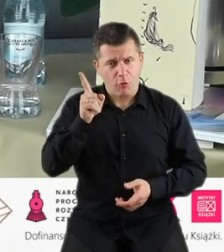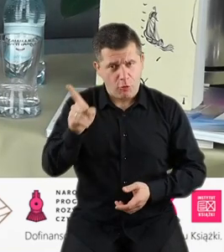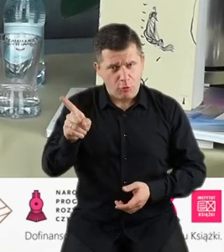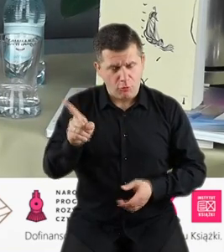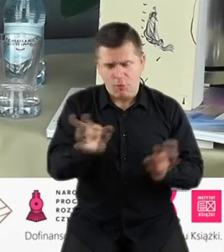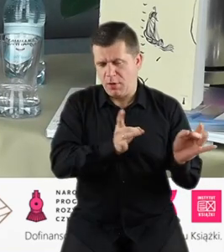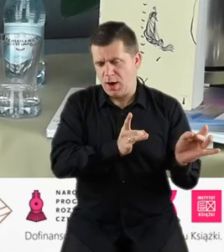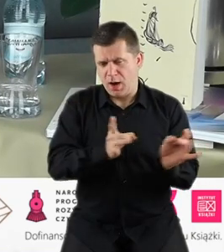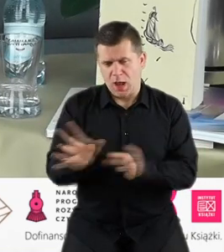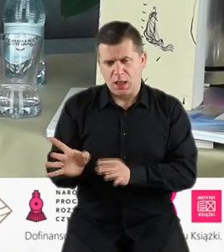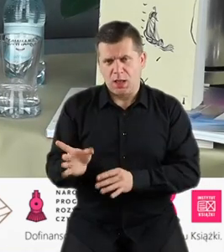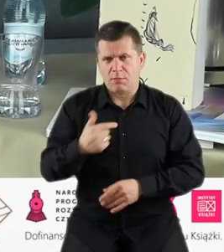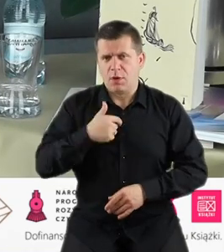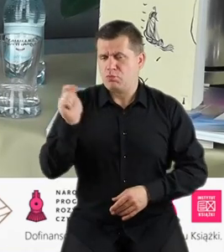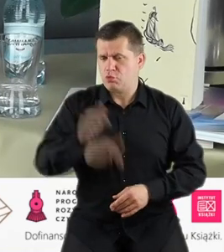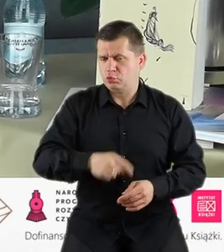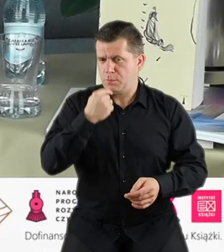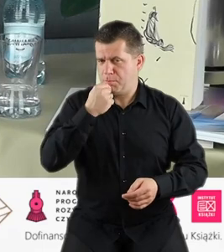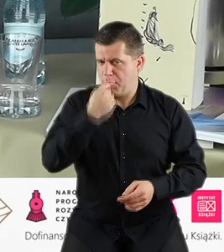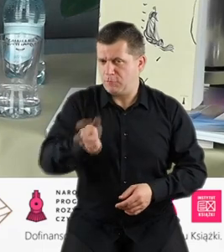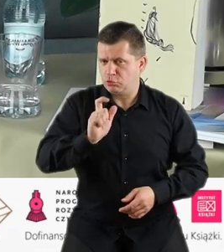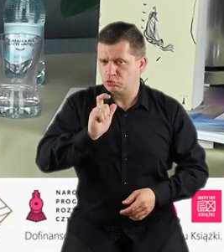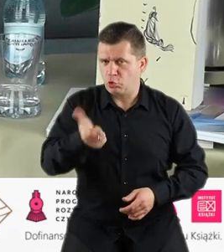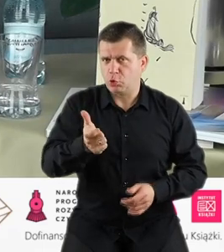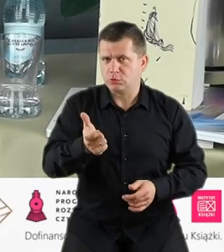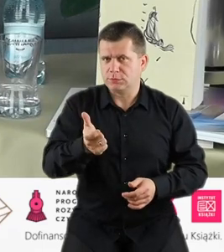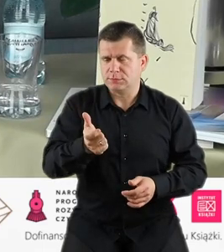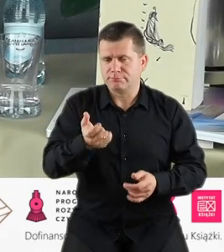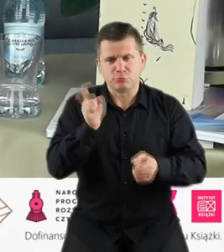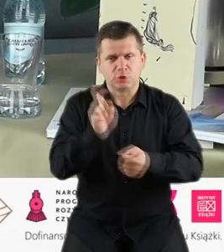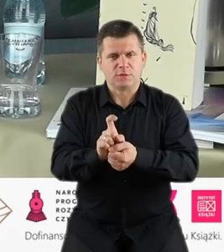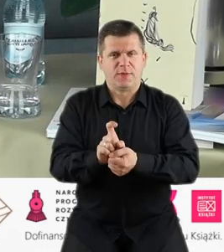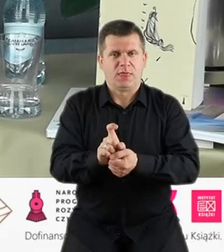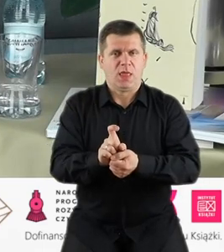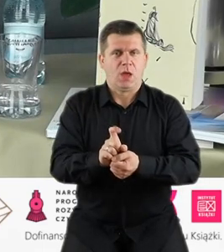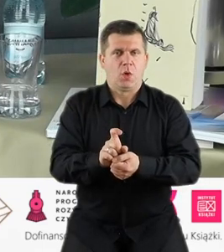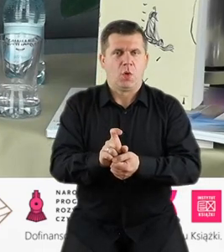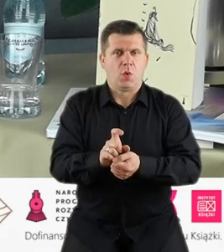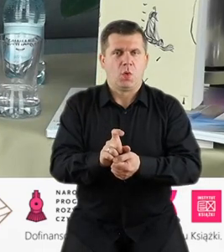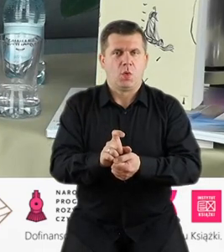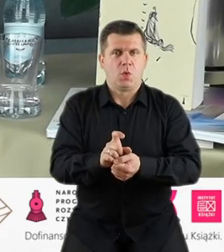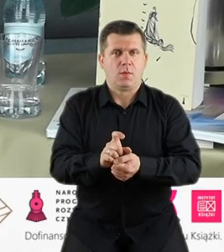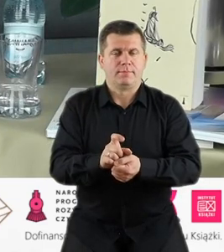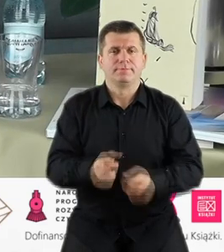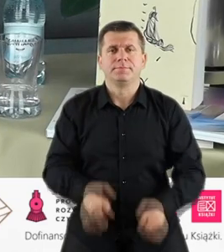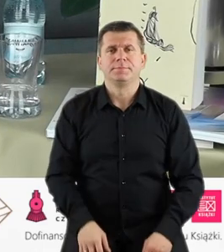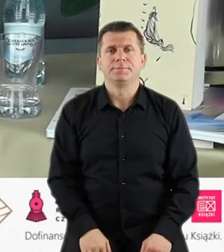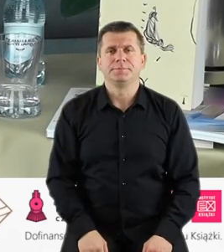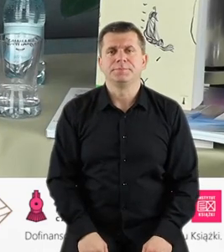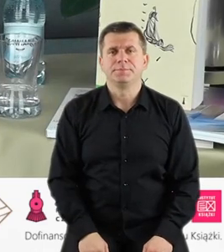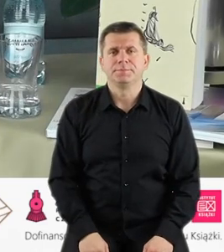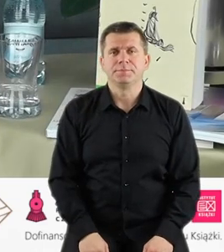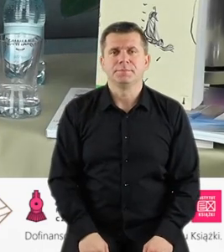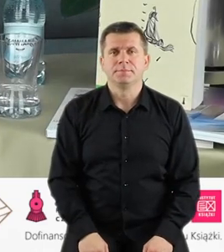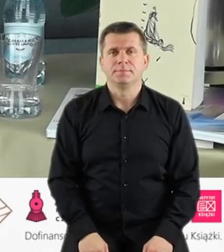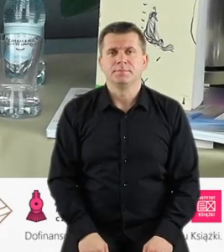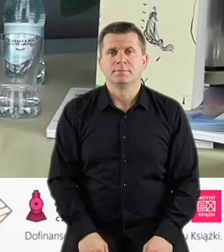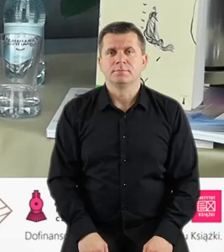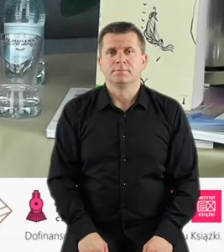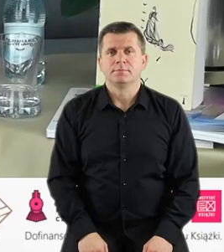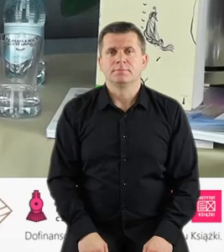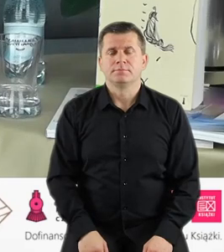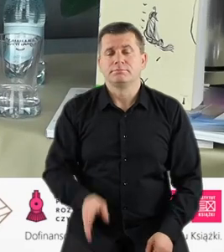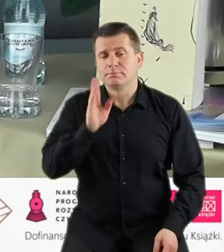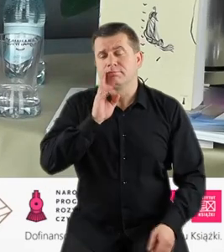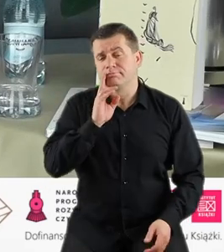to natychmiast muszę powiedzieć coś zupełnie przeciwnego. Takiego na